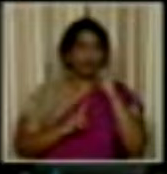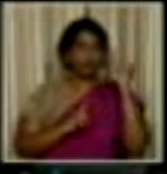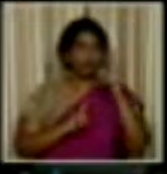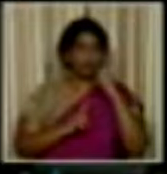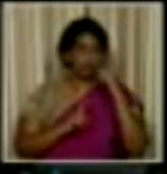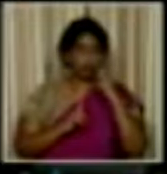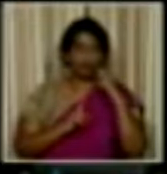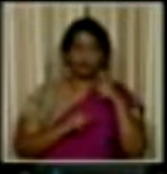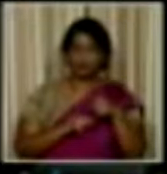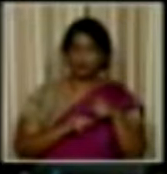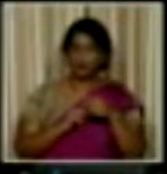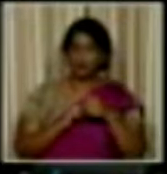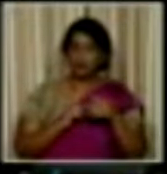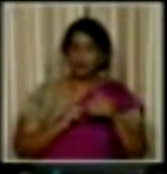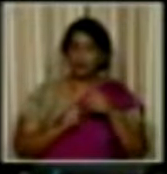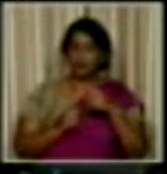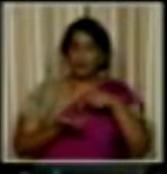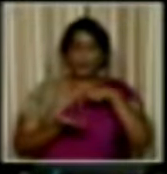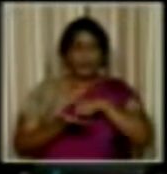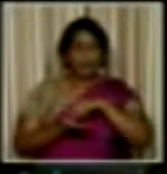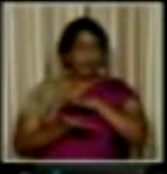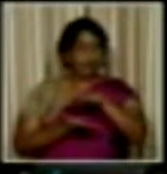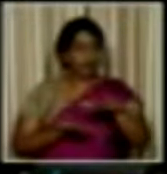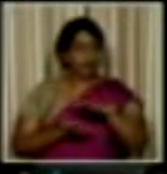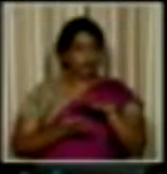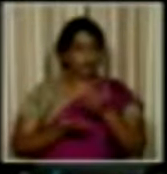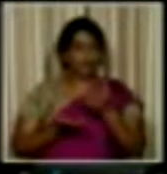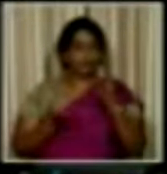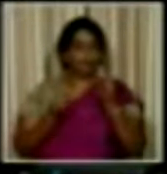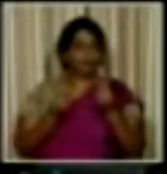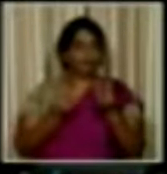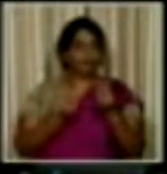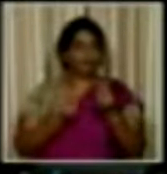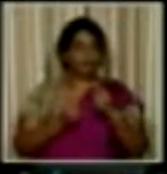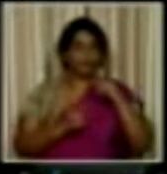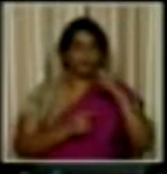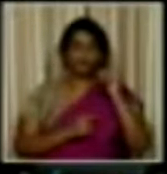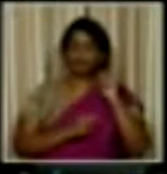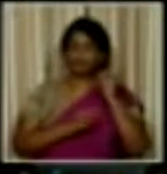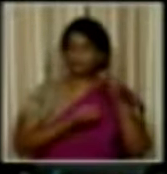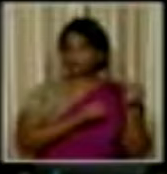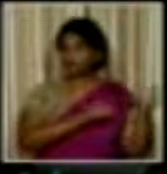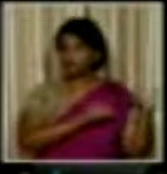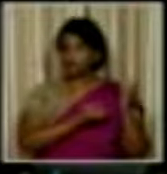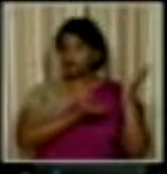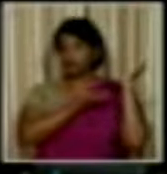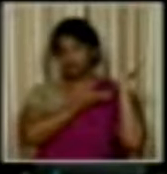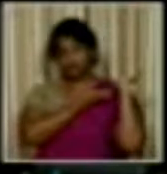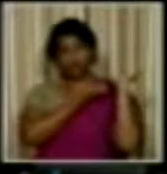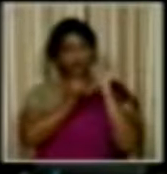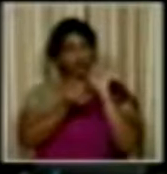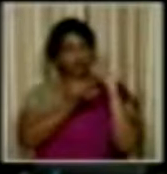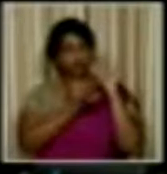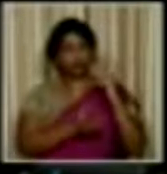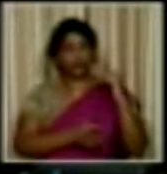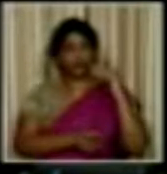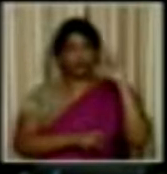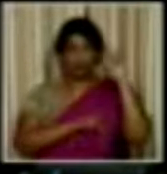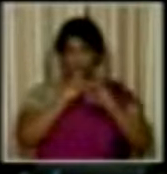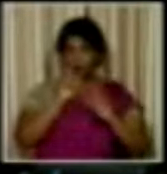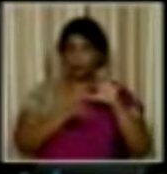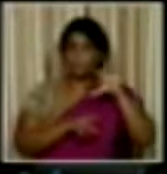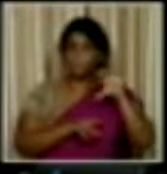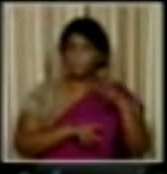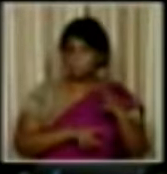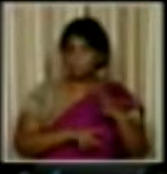සමයේ මැද මළුවේ 5 කියුබ් 150ක් පමණ කරේ අපේ හමුදා නිලධාරීන්